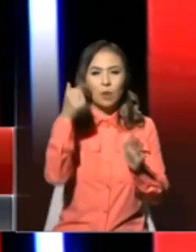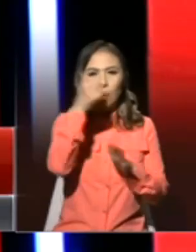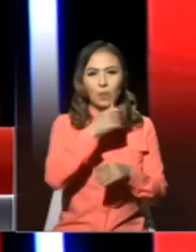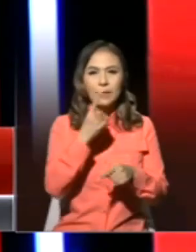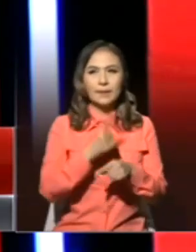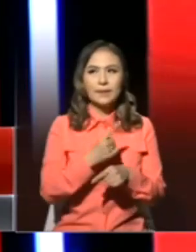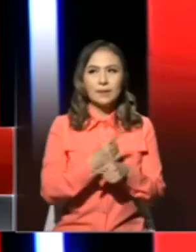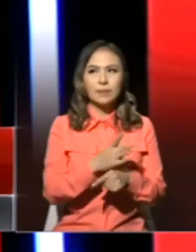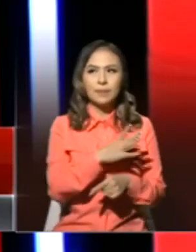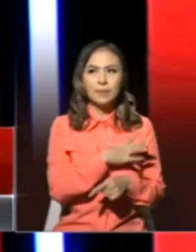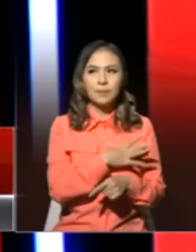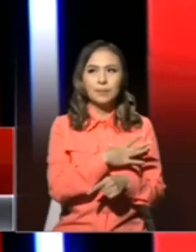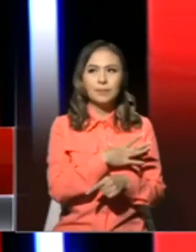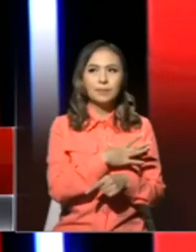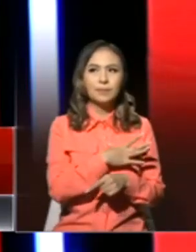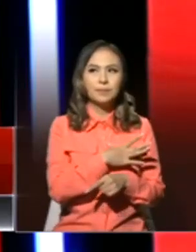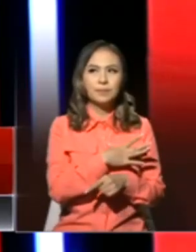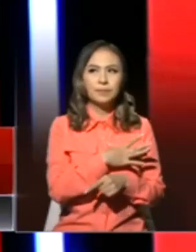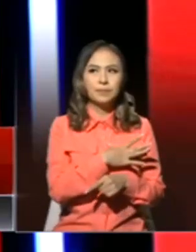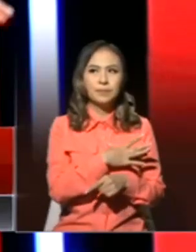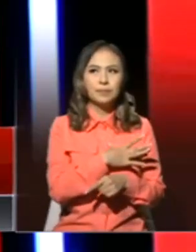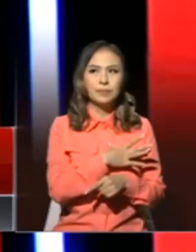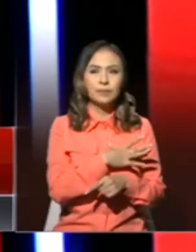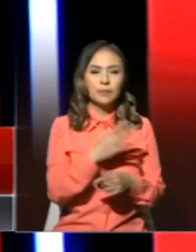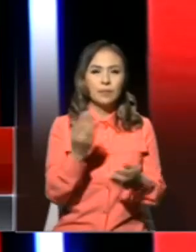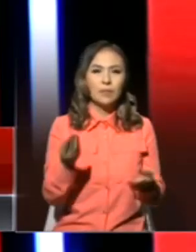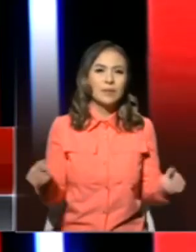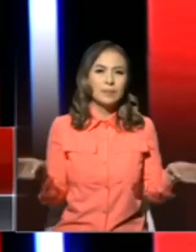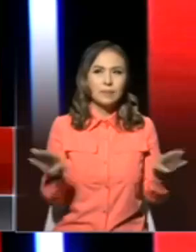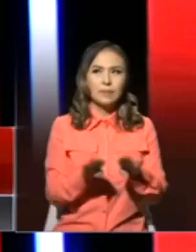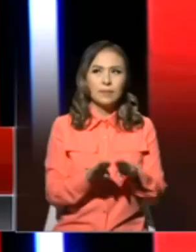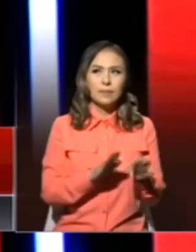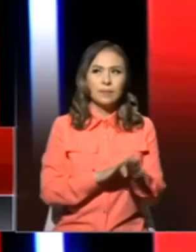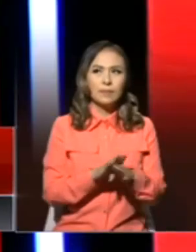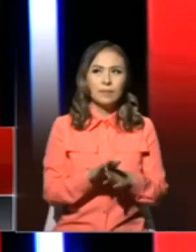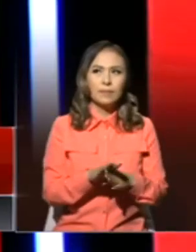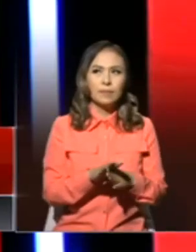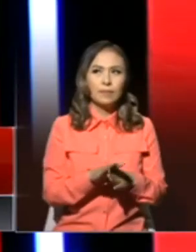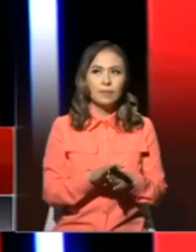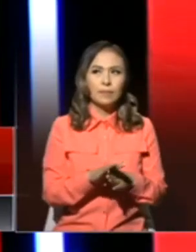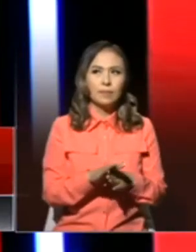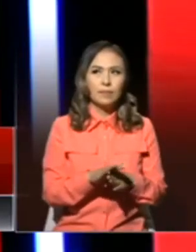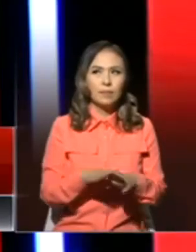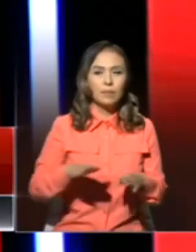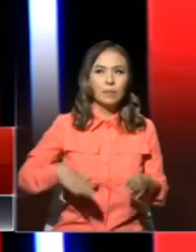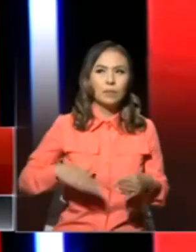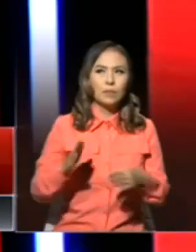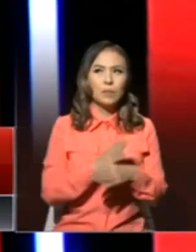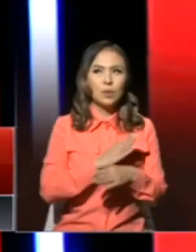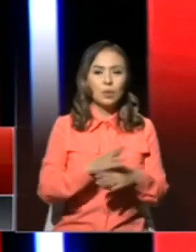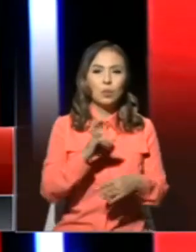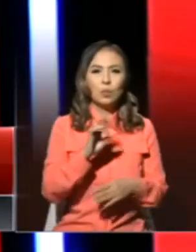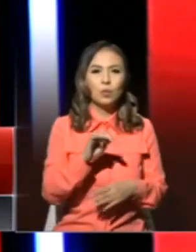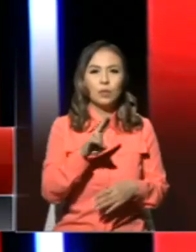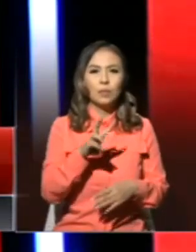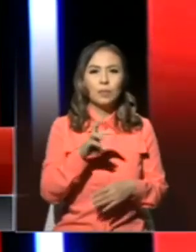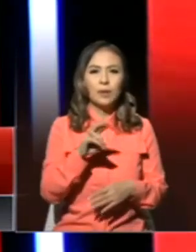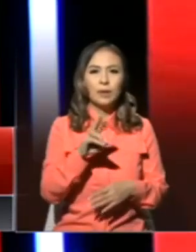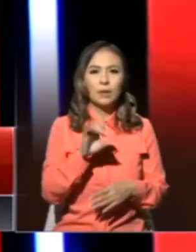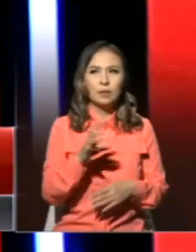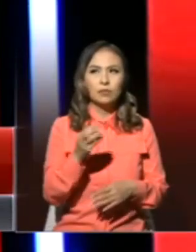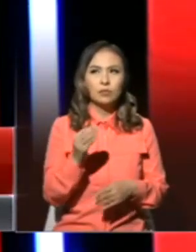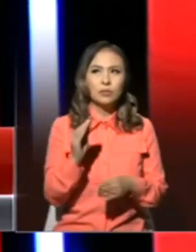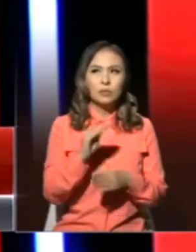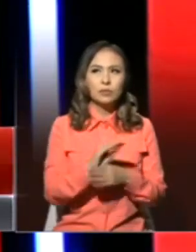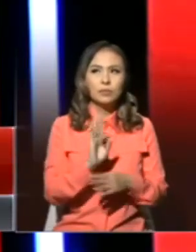айттым. Біз қайтып қазір жауып тастадық деңізші түгелмен. Одан бөлек қазір букмекерлік кеңселерге тағы тоқталамыз. Біз